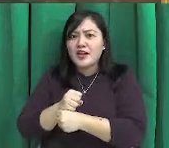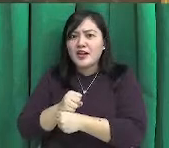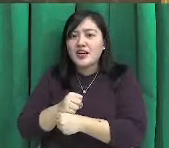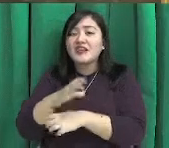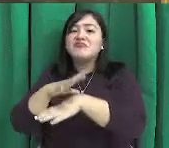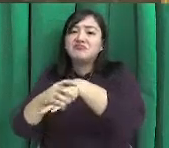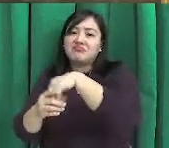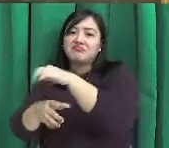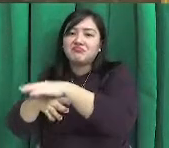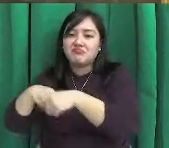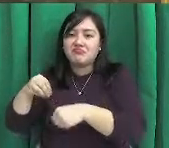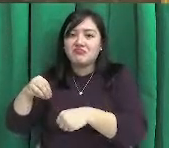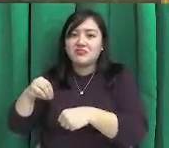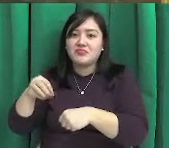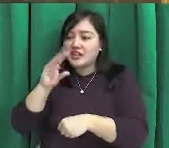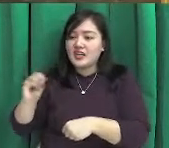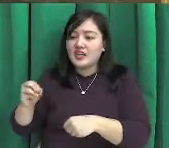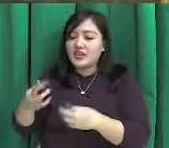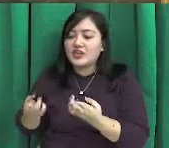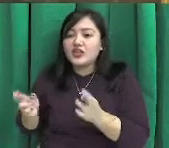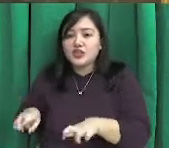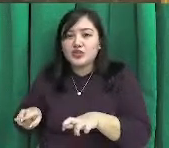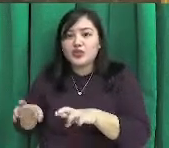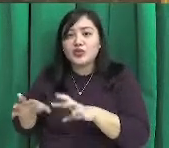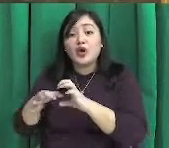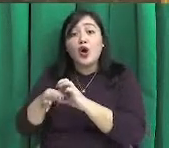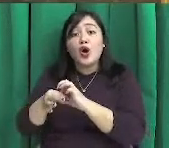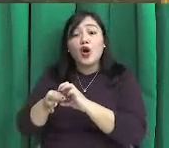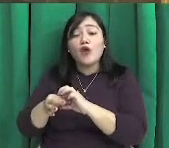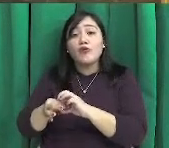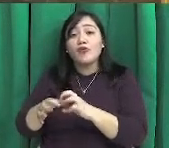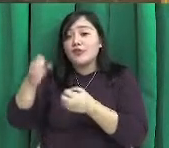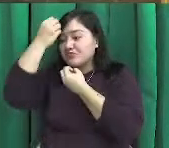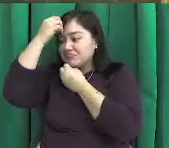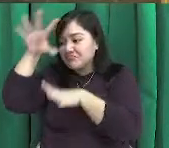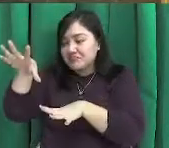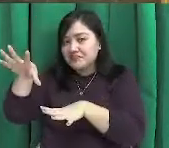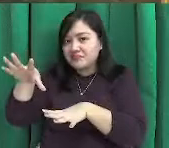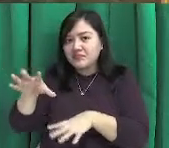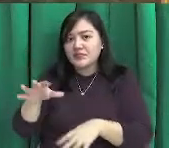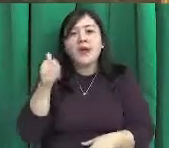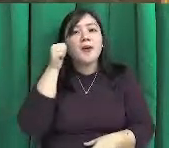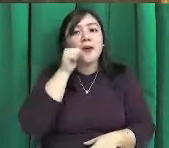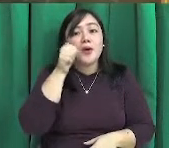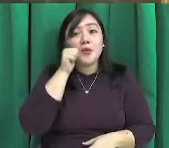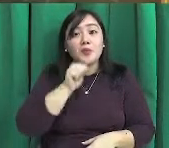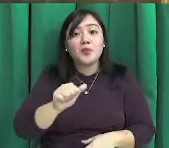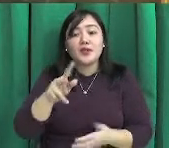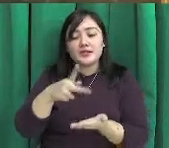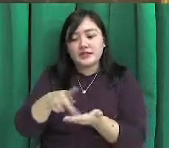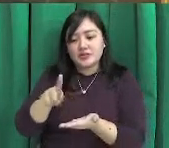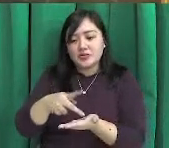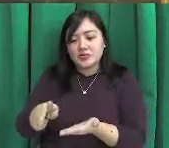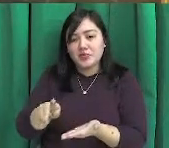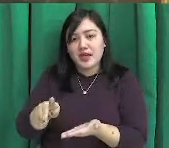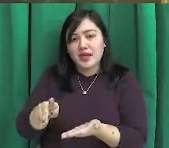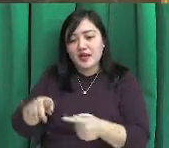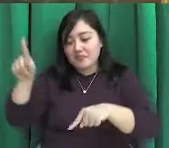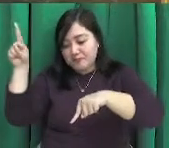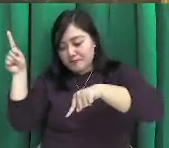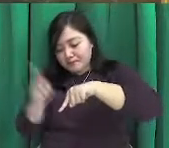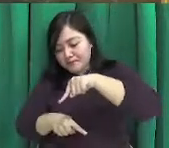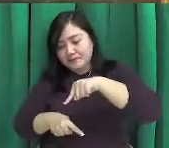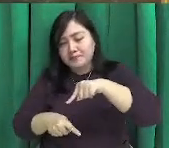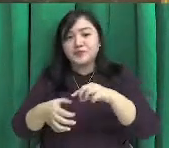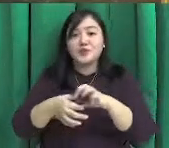consequences of disobedience. You will always pay the price, you know. Kaya mas maganda, one is paying the price and